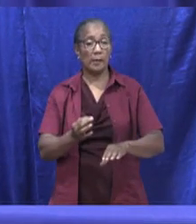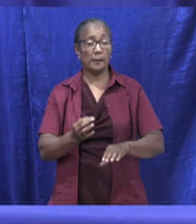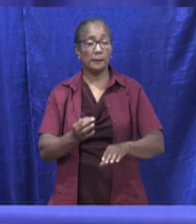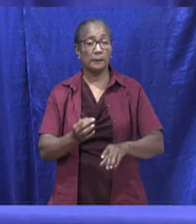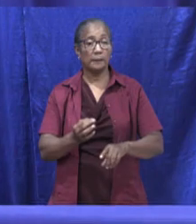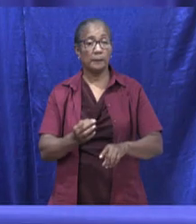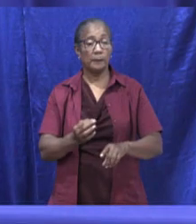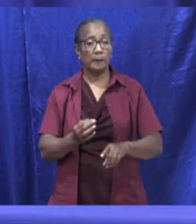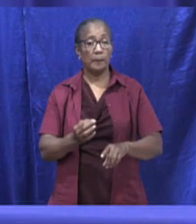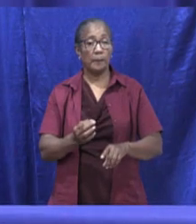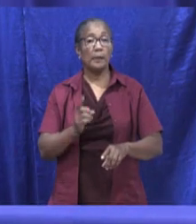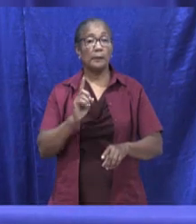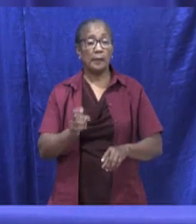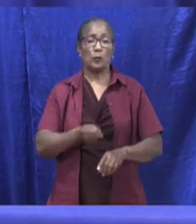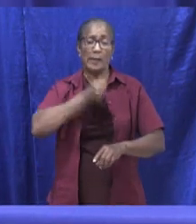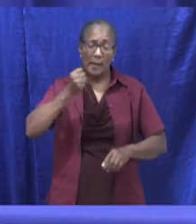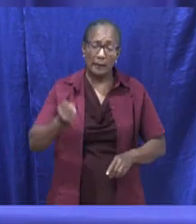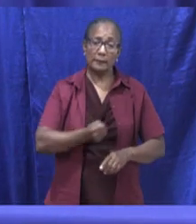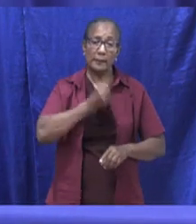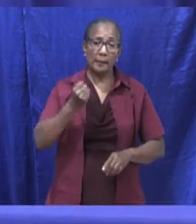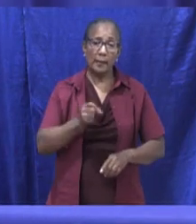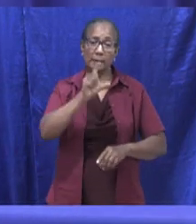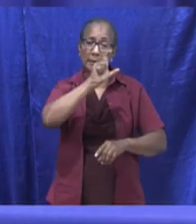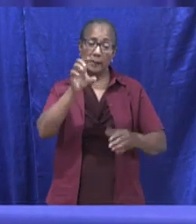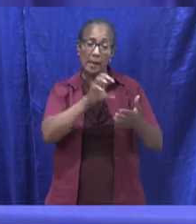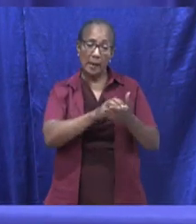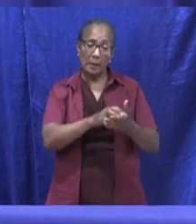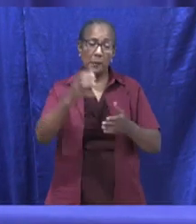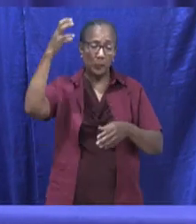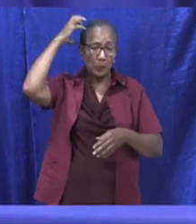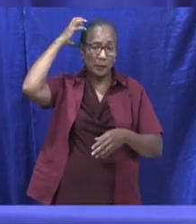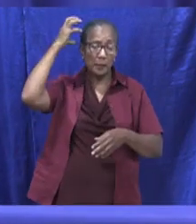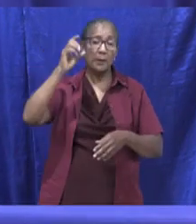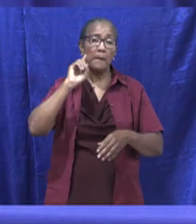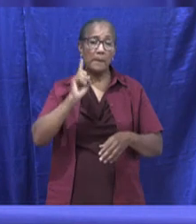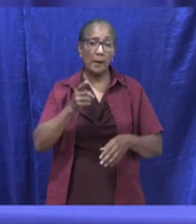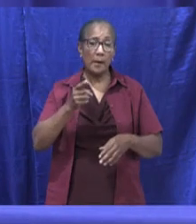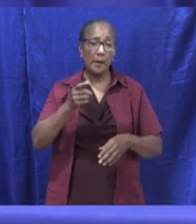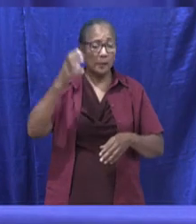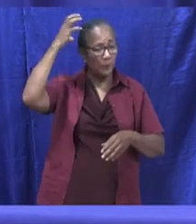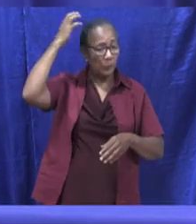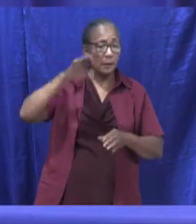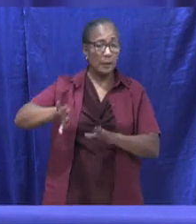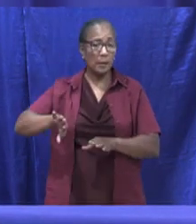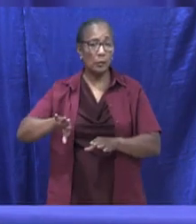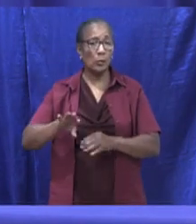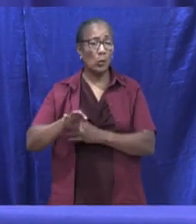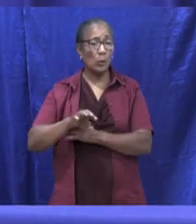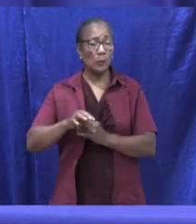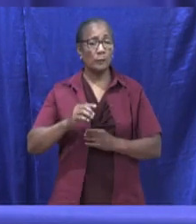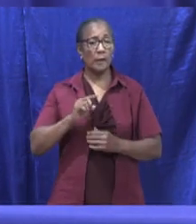om dat we steeds achter de namen zetten cases, maar dat achter cases ook nog een gezicht